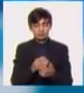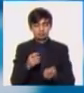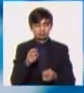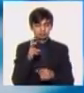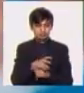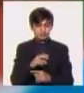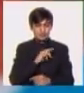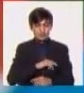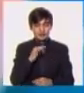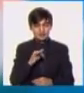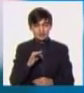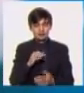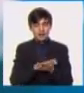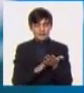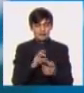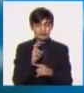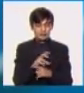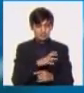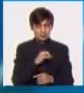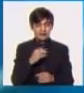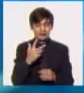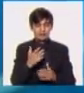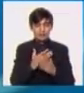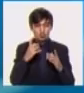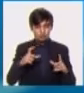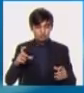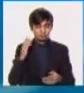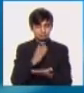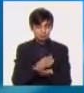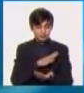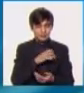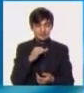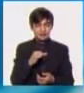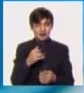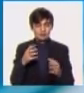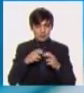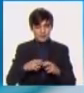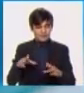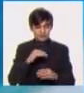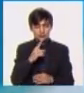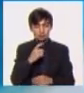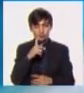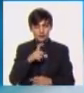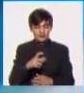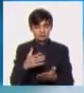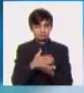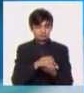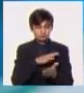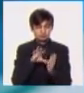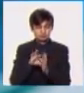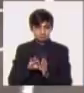үшін комиссариатқа өтінішпен келіпті. 300-ге жуық еріктілерді тексере келе, бұл жолы 100 азамат іріктеліп